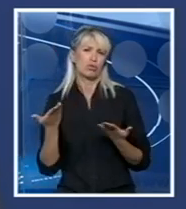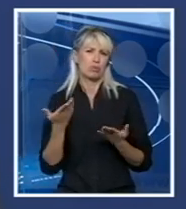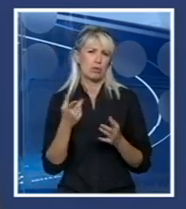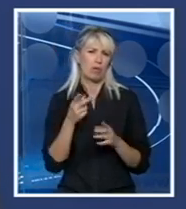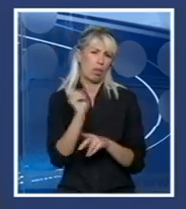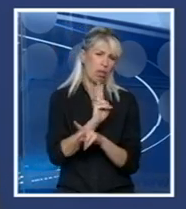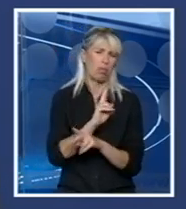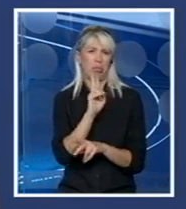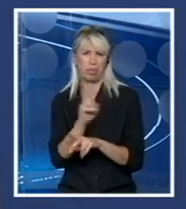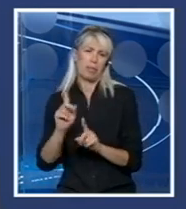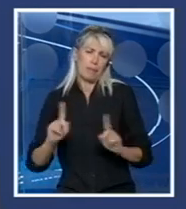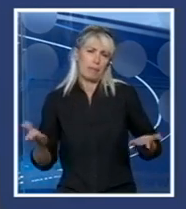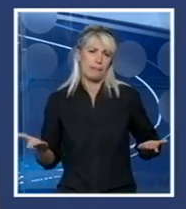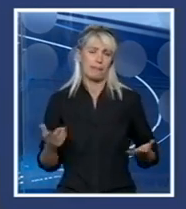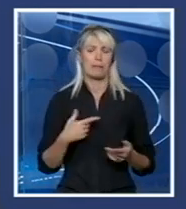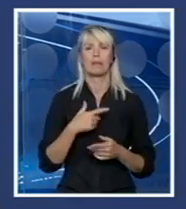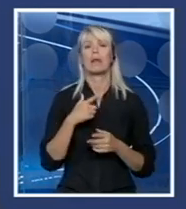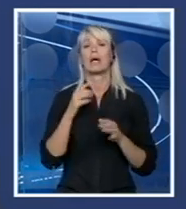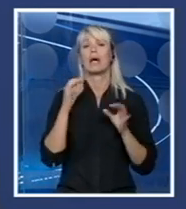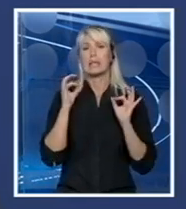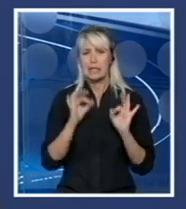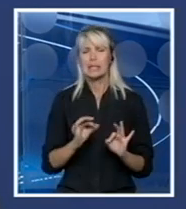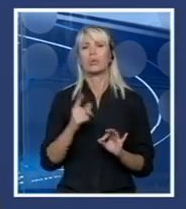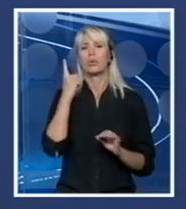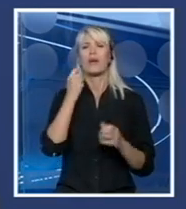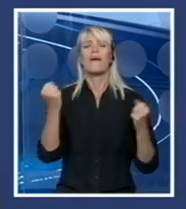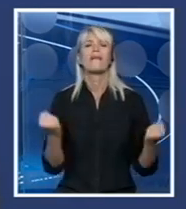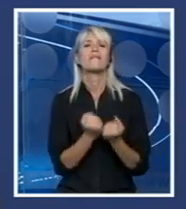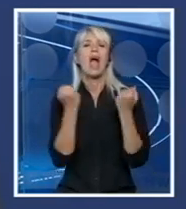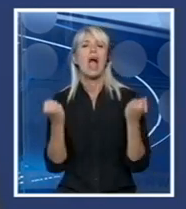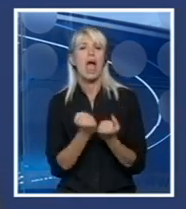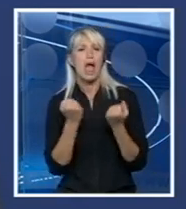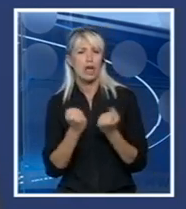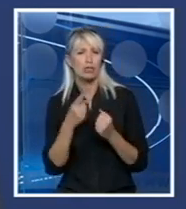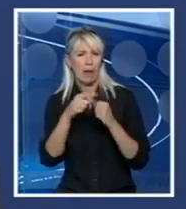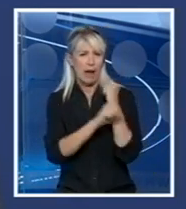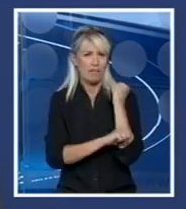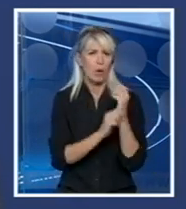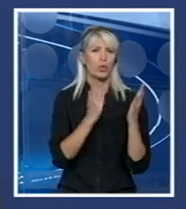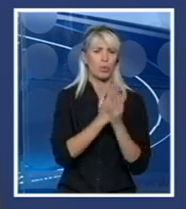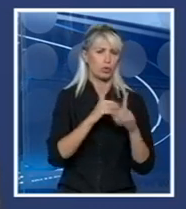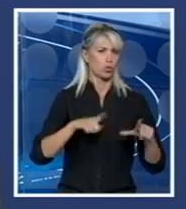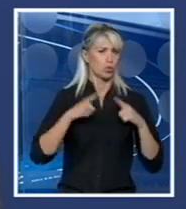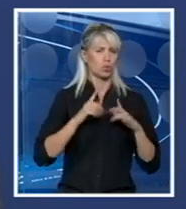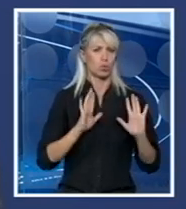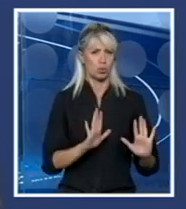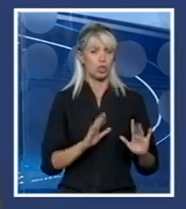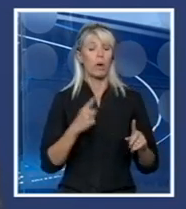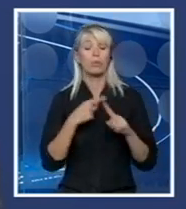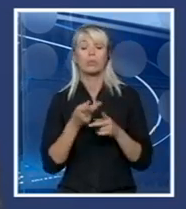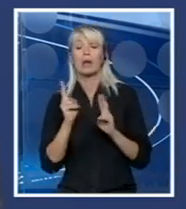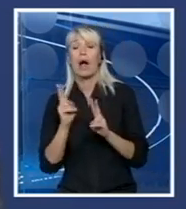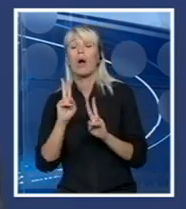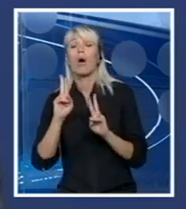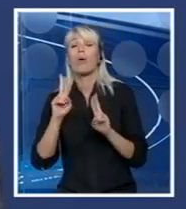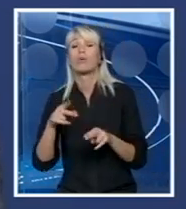nešto. Izvesno je da će vežbe biti uživo i koji vid predavanja ćemo moći da ostvarujemo, držeći se ovih procedura koje nam budu naši